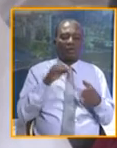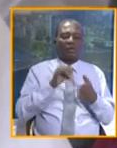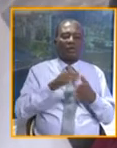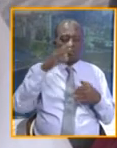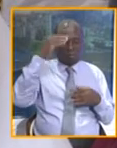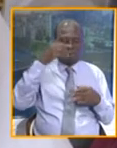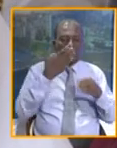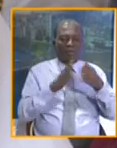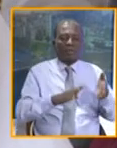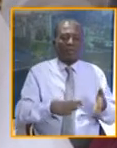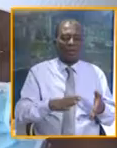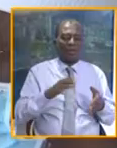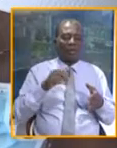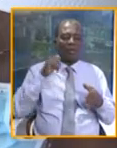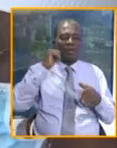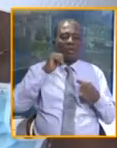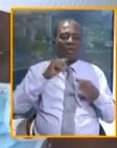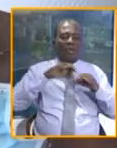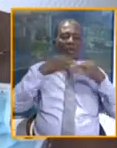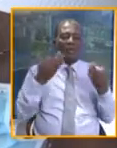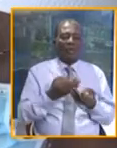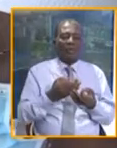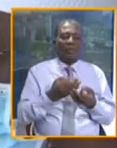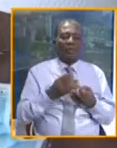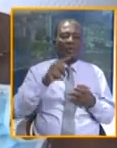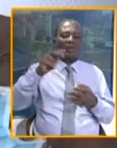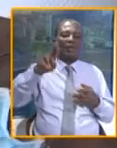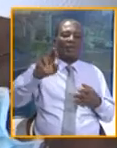Mamadou. La famille Traoré et Allié et tous